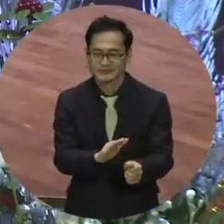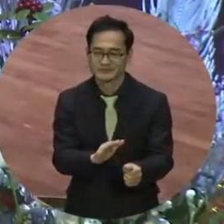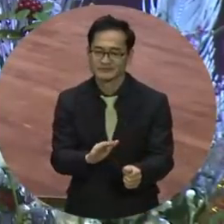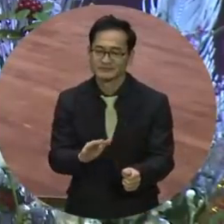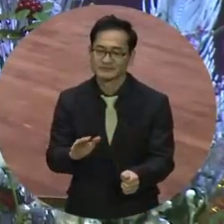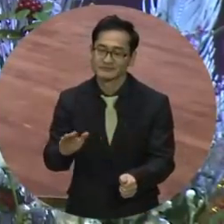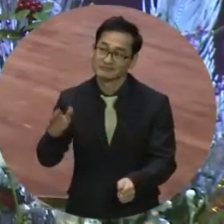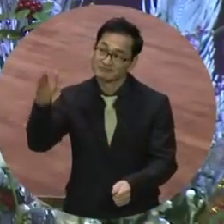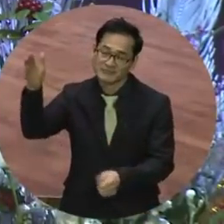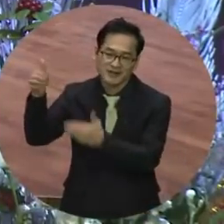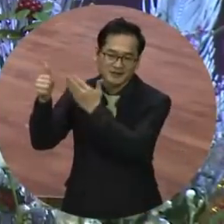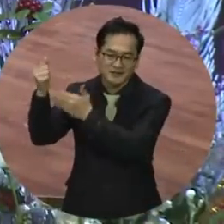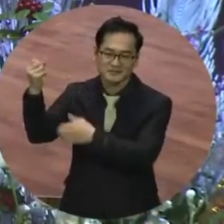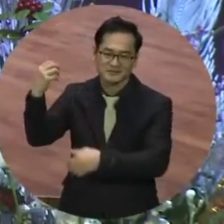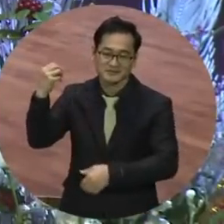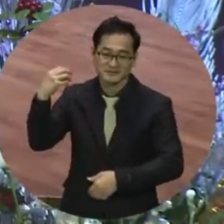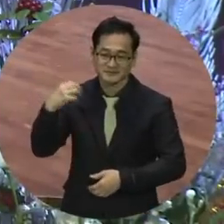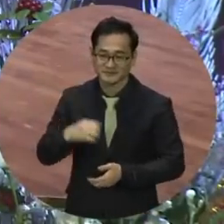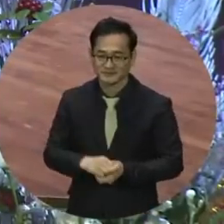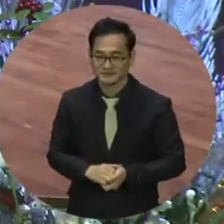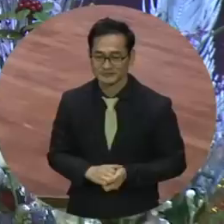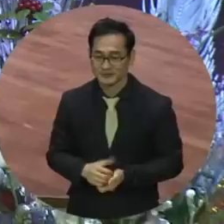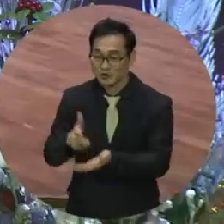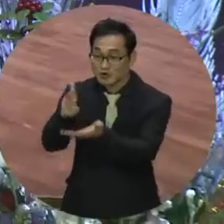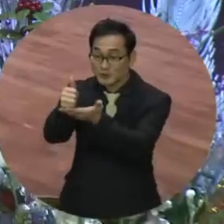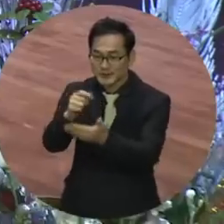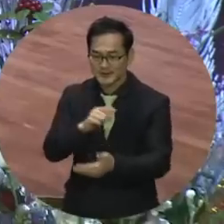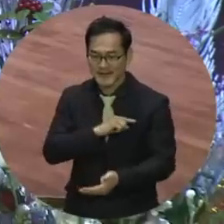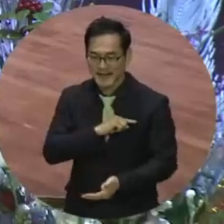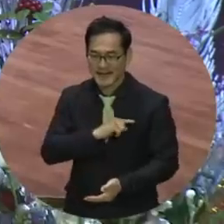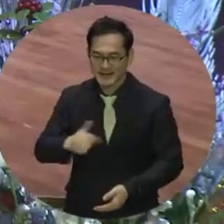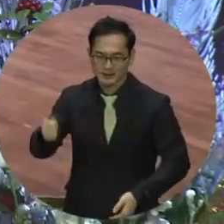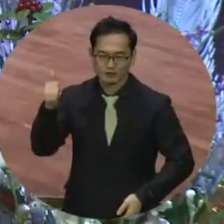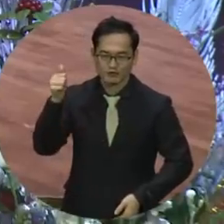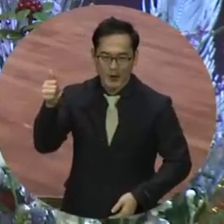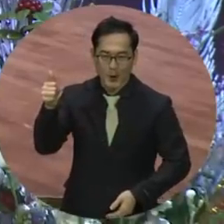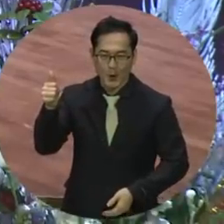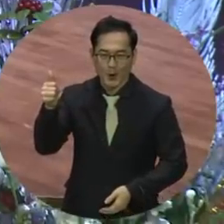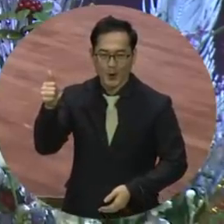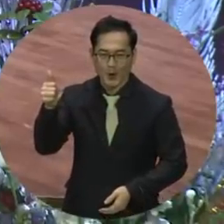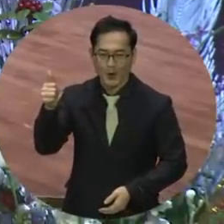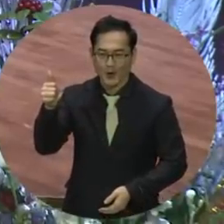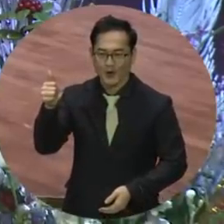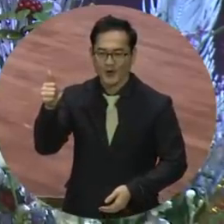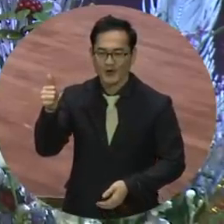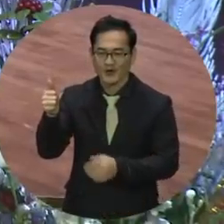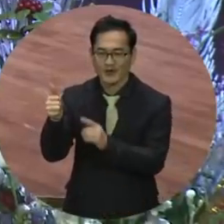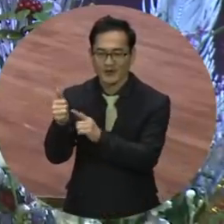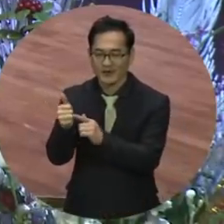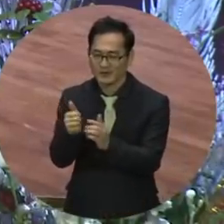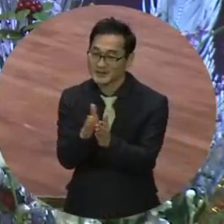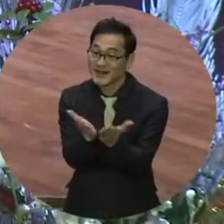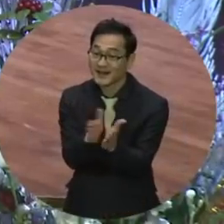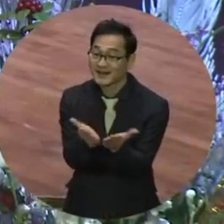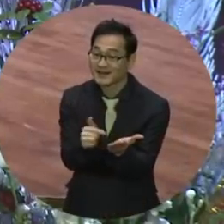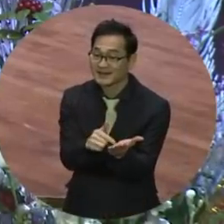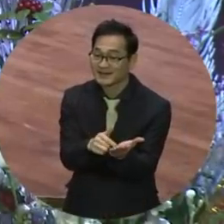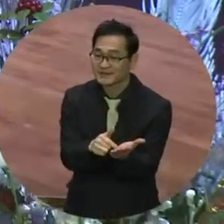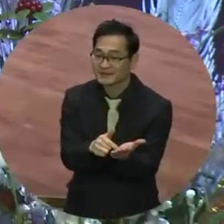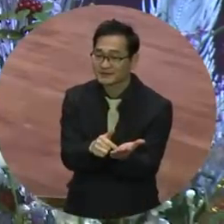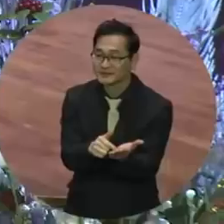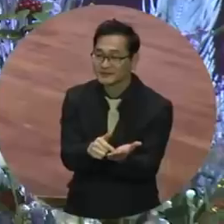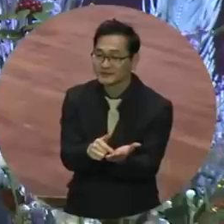주님은 나의 최고봉이라는 책이 있습니다. 오스왈드 스미스 목사님이, 챔프스 목사님이 쓴 글이